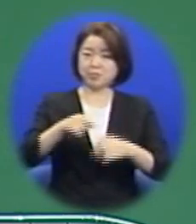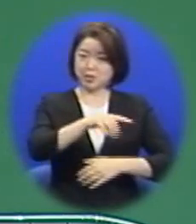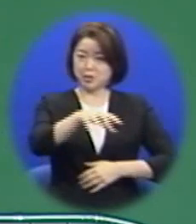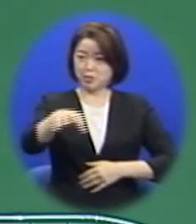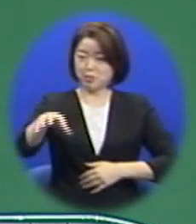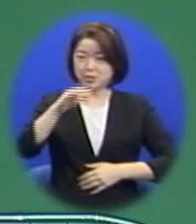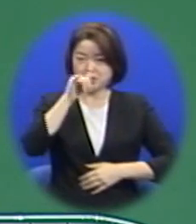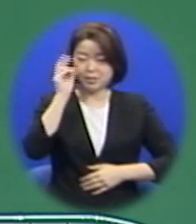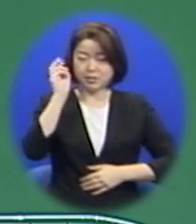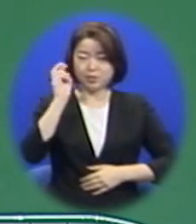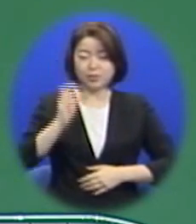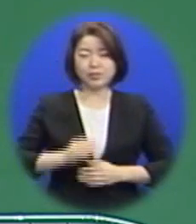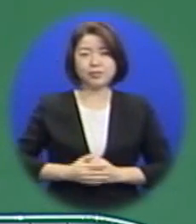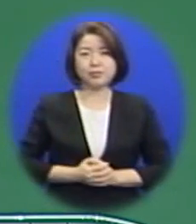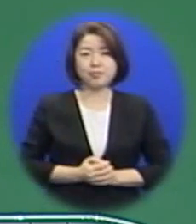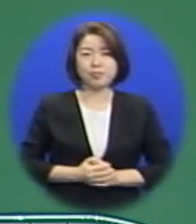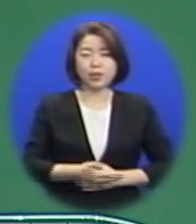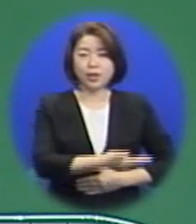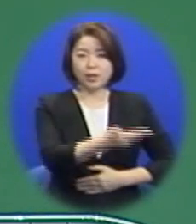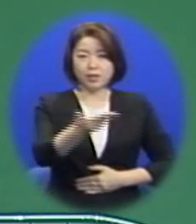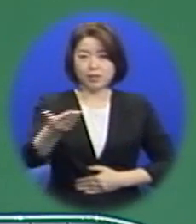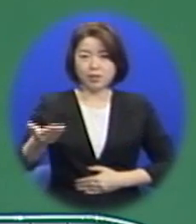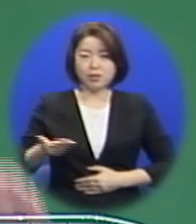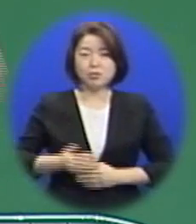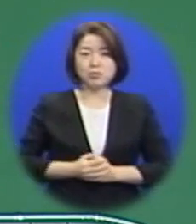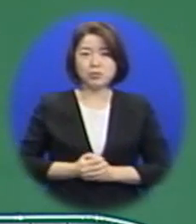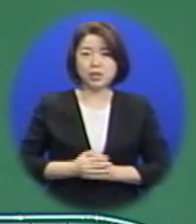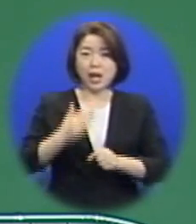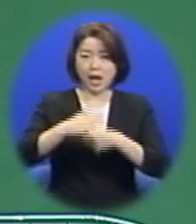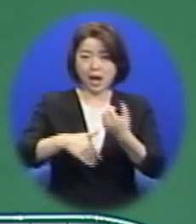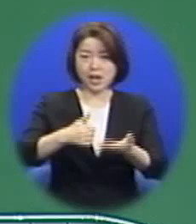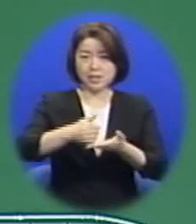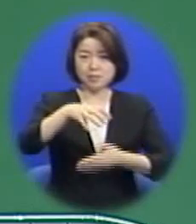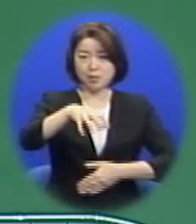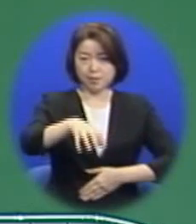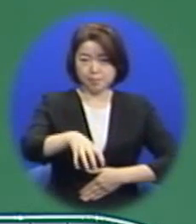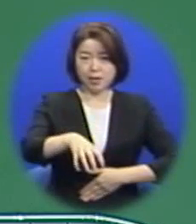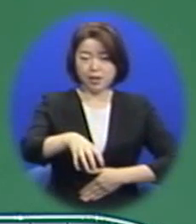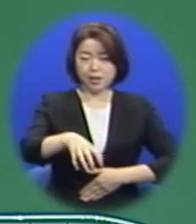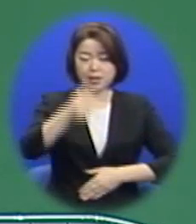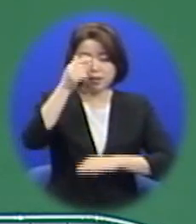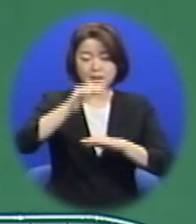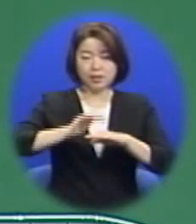겁니다. 여러분 하나님 앞에 예배 드릴 때